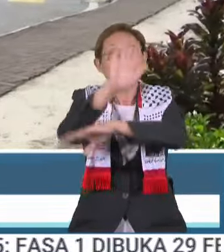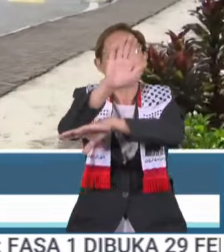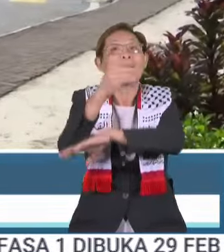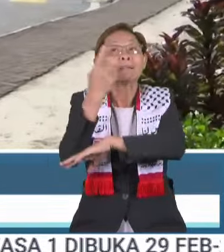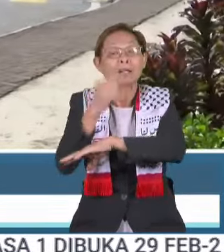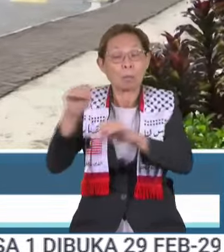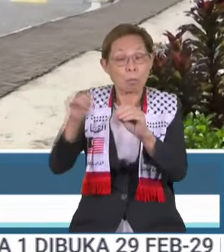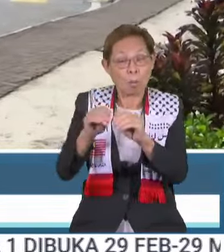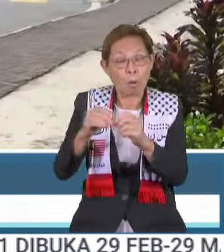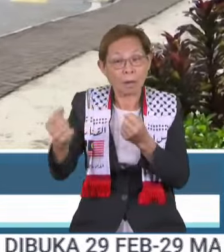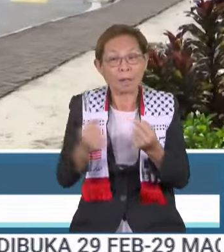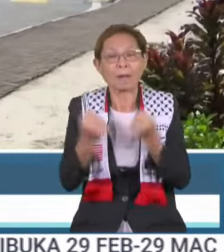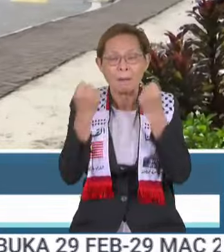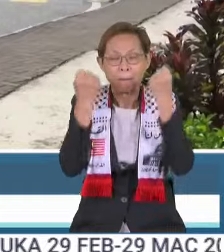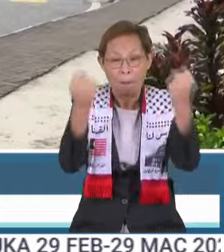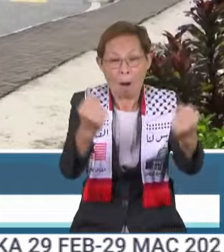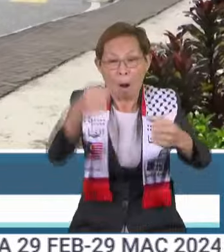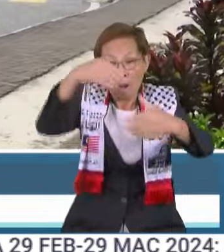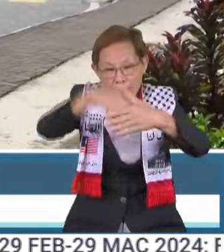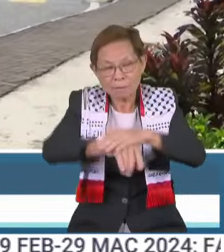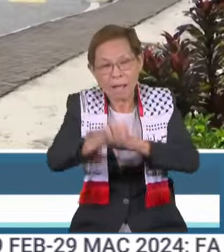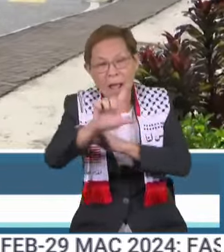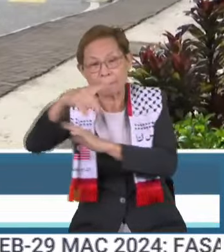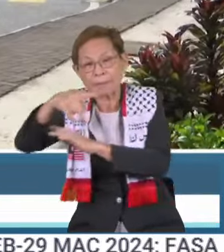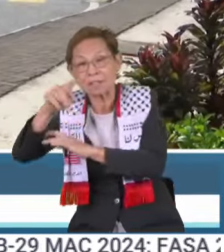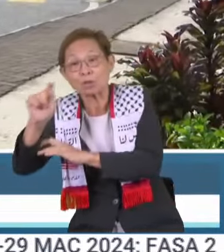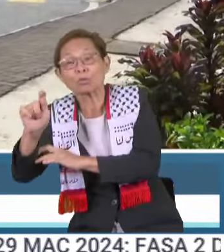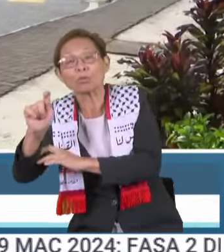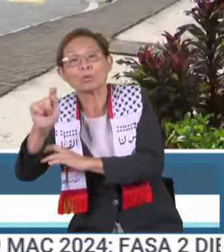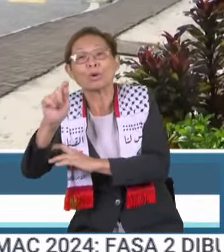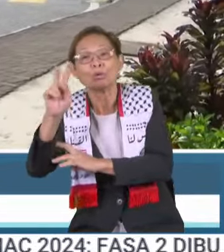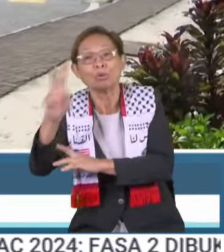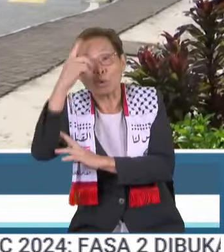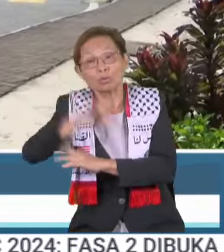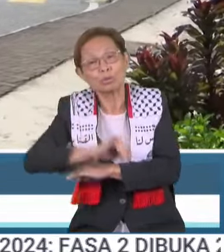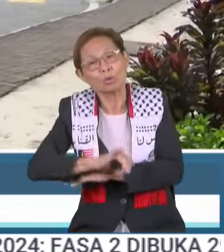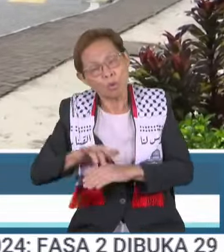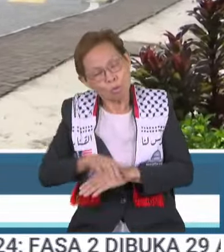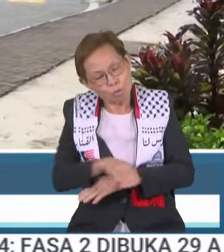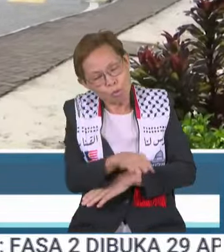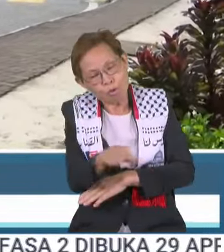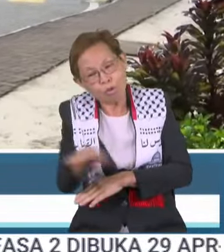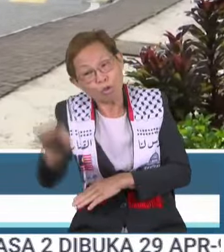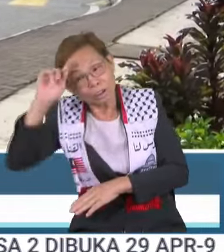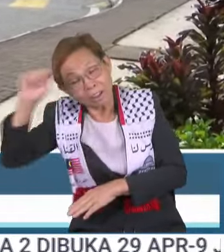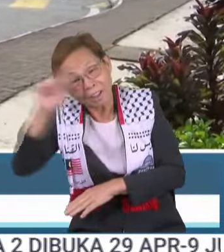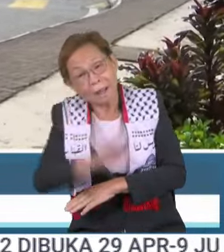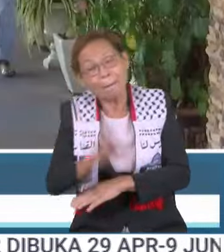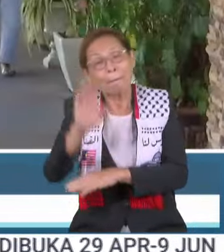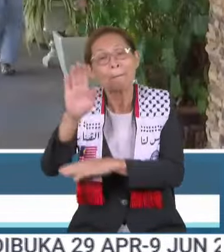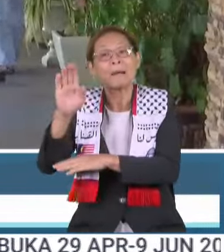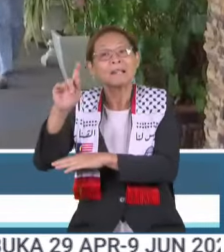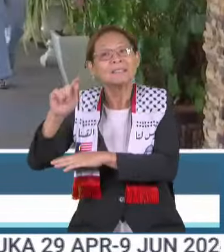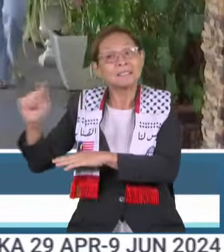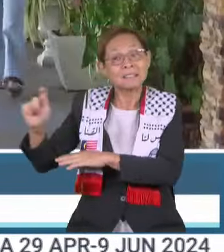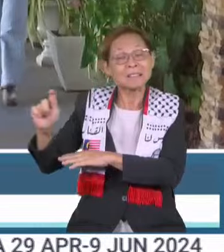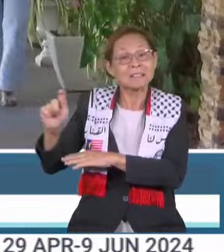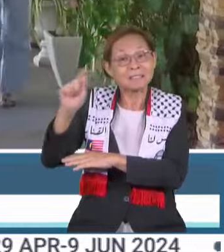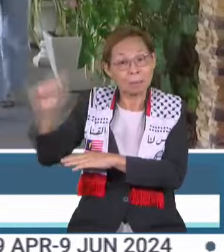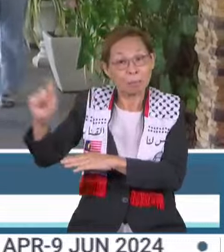tadi di mana pengguna memasuki lebuh raya LPT2 untuk ke Terengganu dan aliran trafik mala ke Pantai Timur ini dijangka